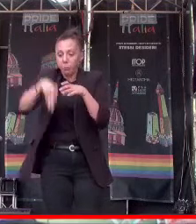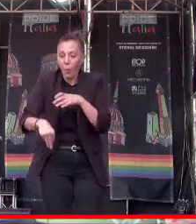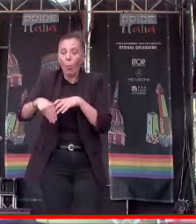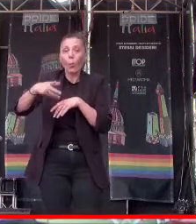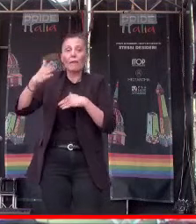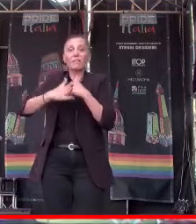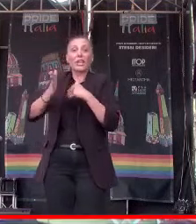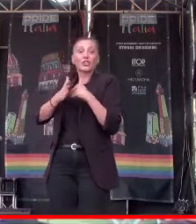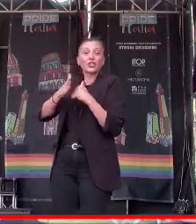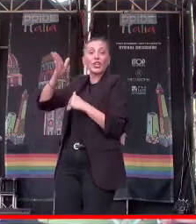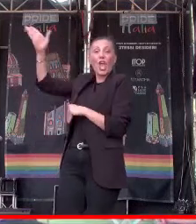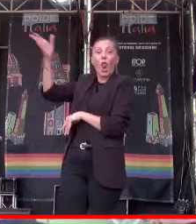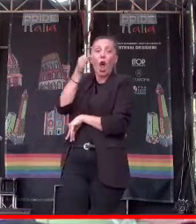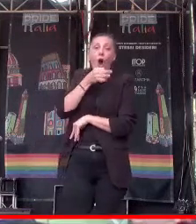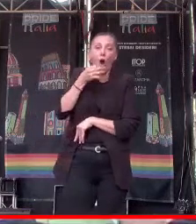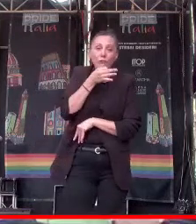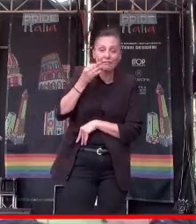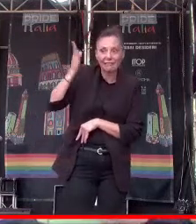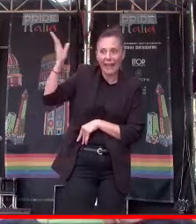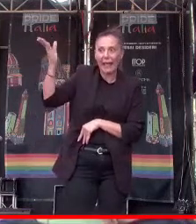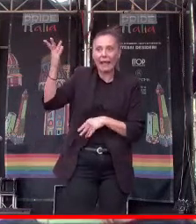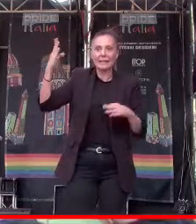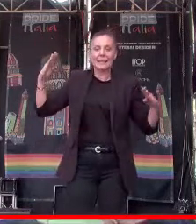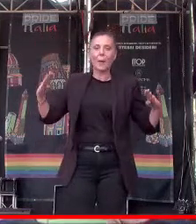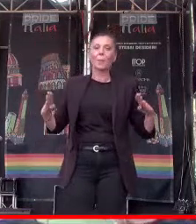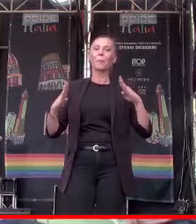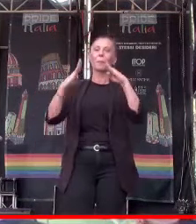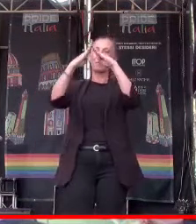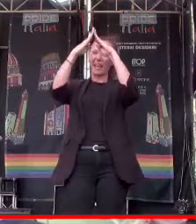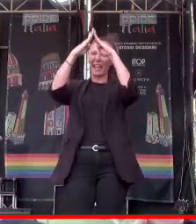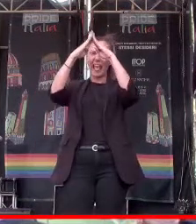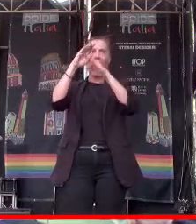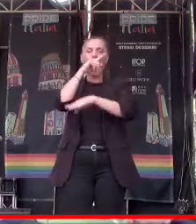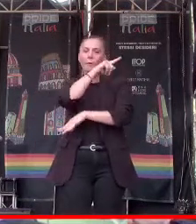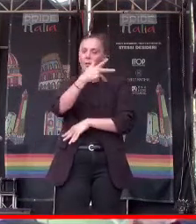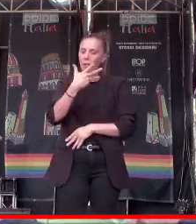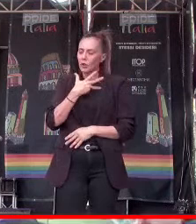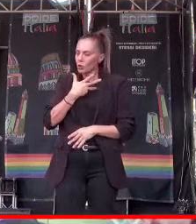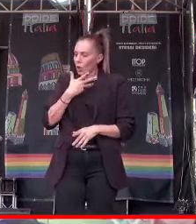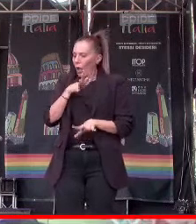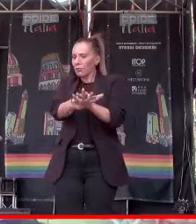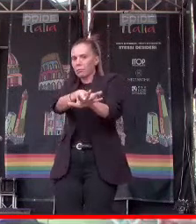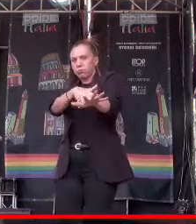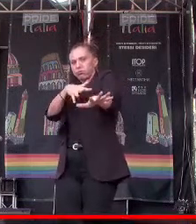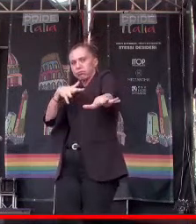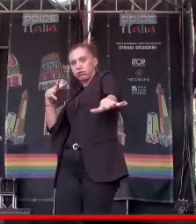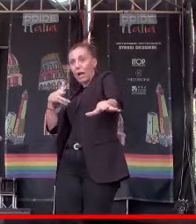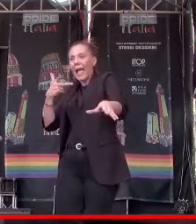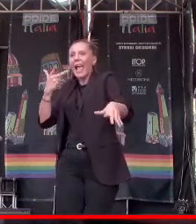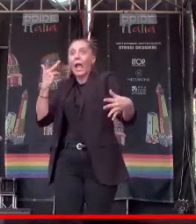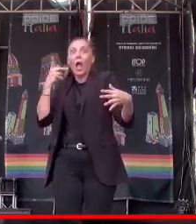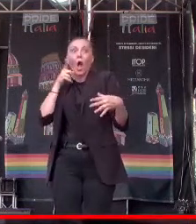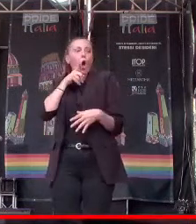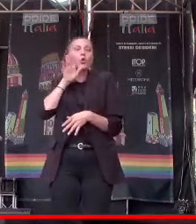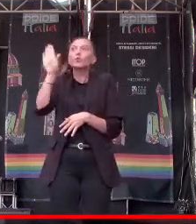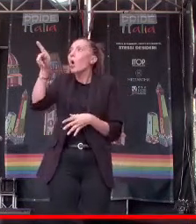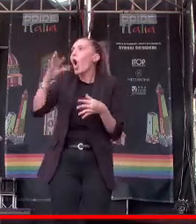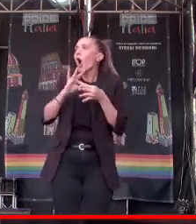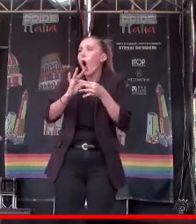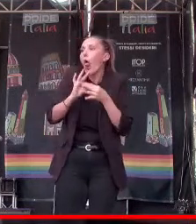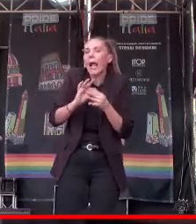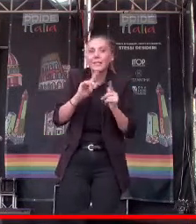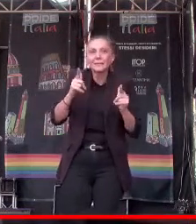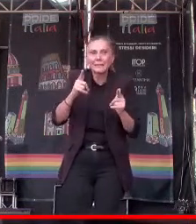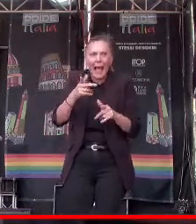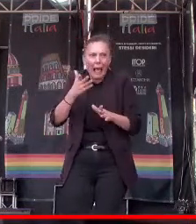Invece sono arrivato da Piramide, c'è un ingorgo spaventoso e non trovavo i colleghi... I miei colleghi, cioè